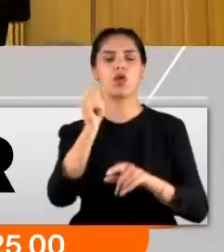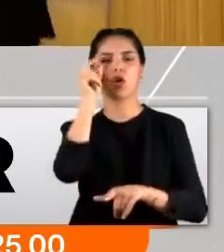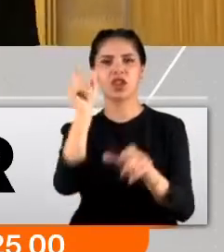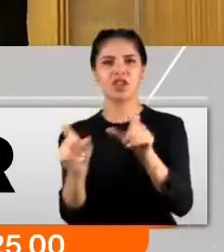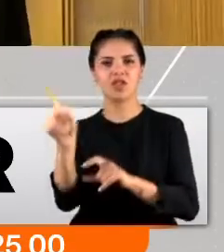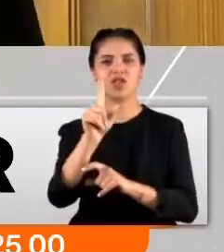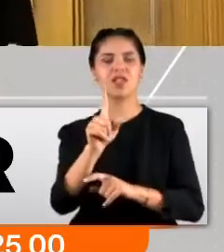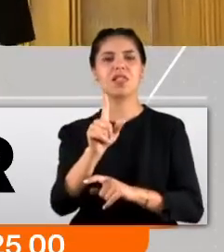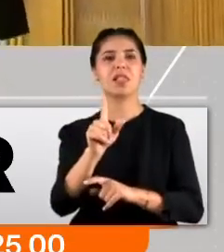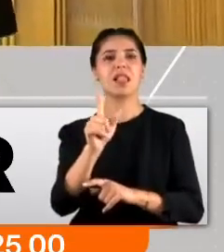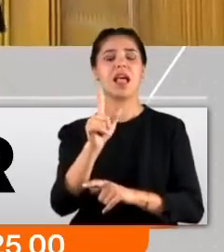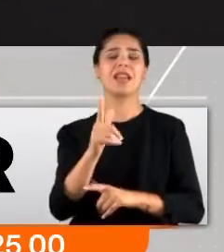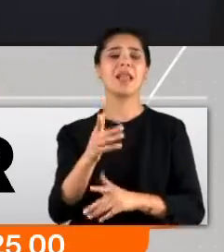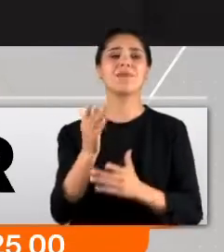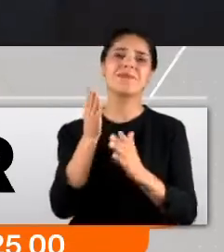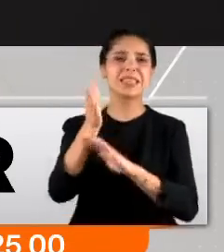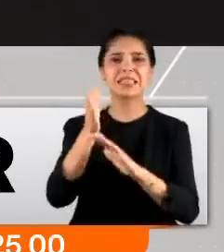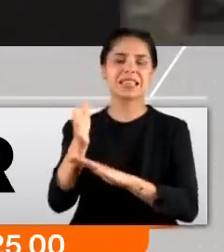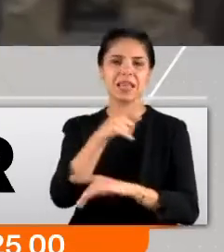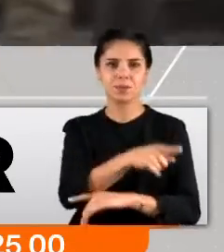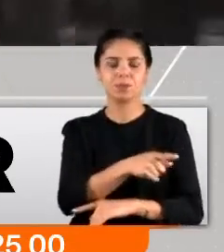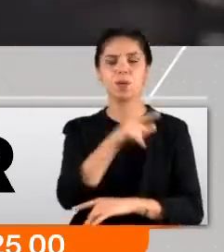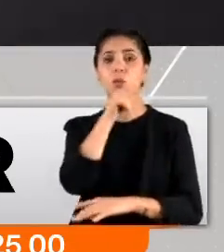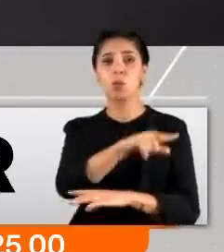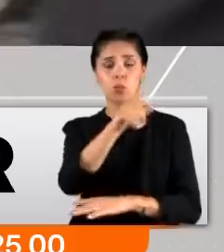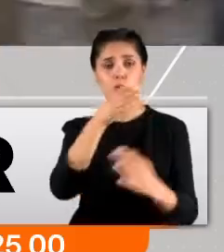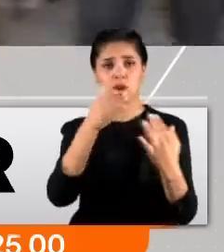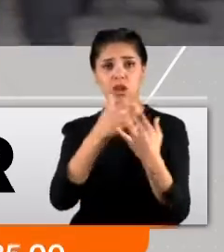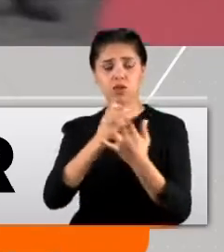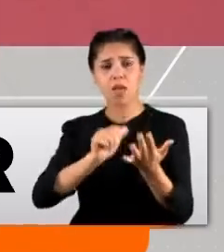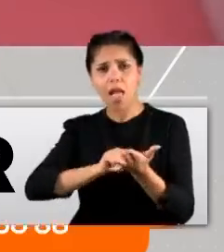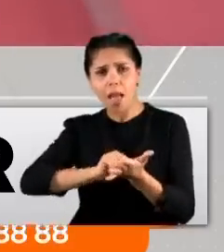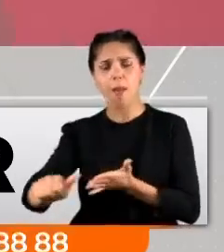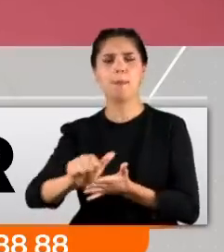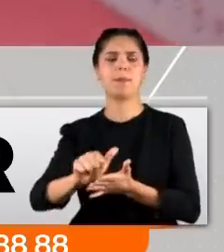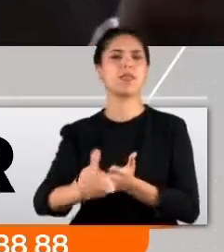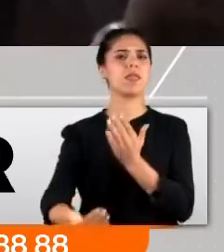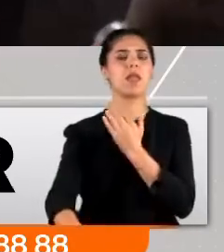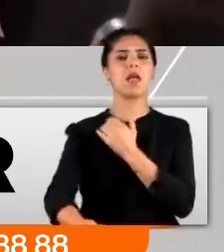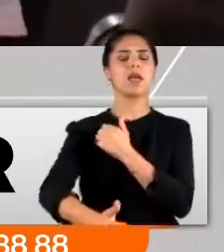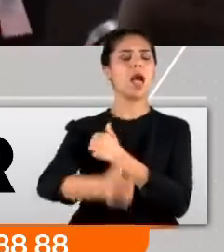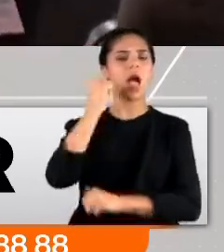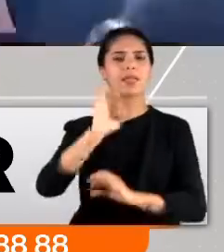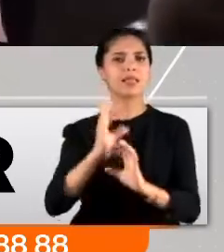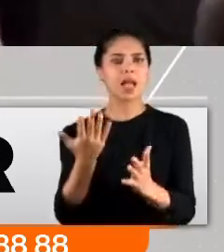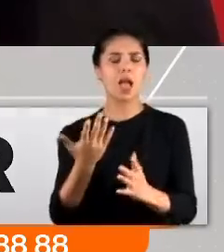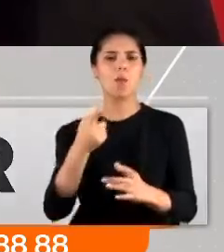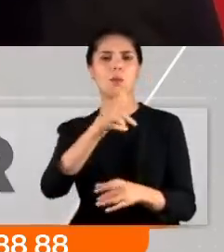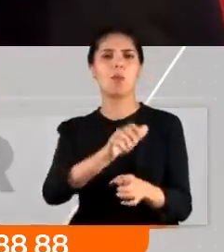bile medet ummuşlardır. Vesayet girişimlerinin hepsinin arkasında işte bu